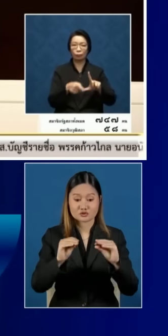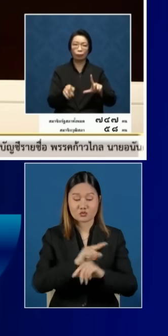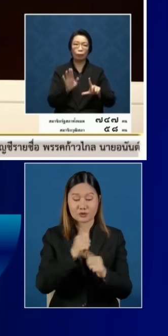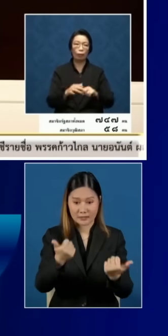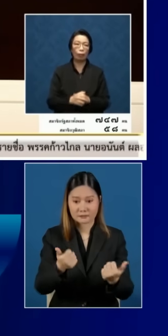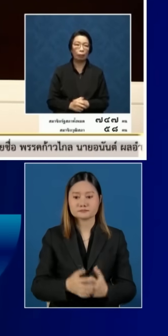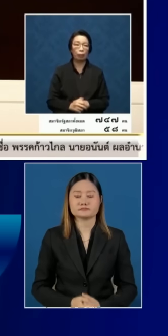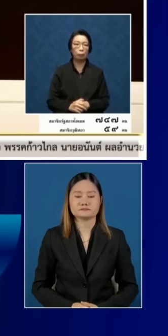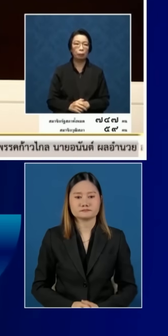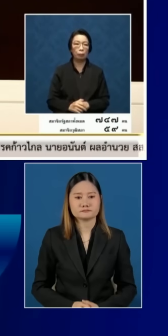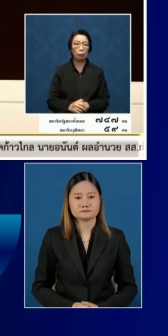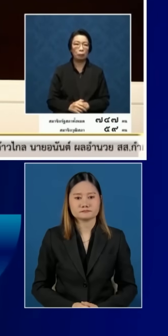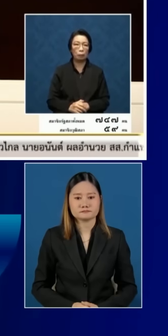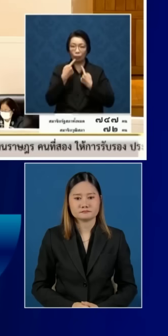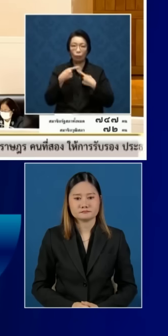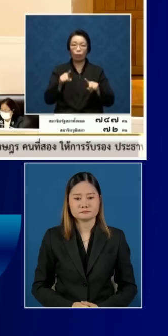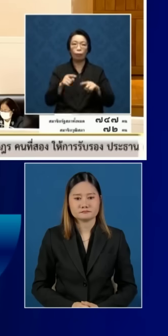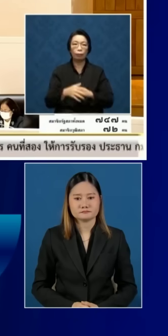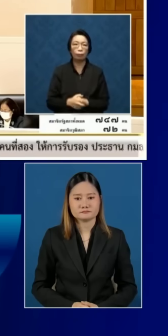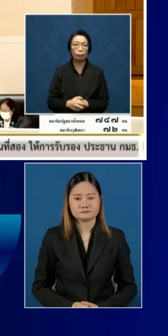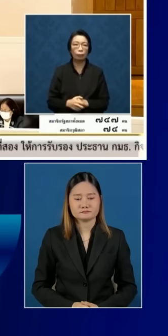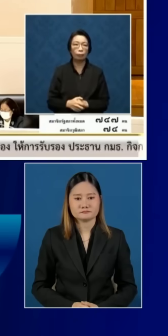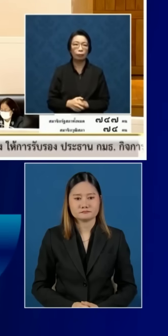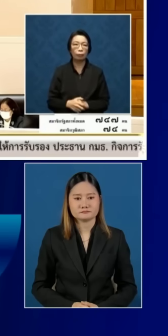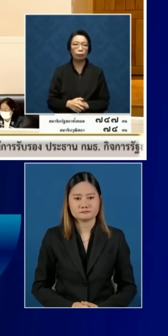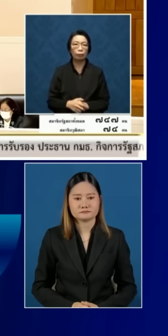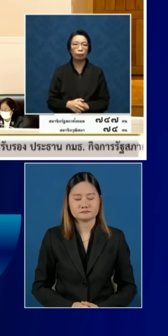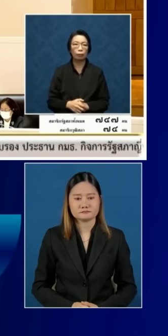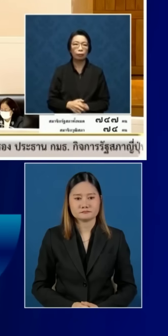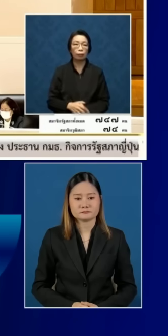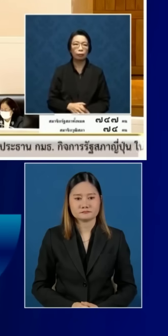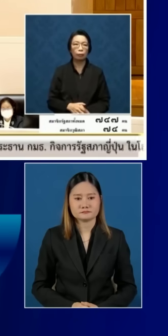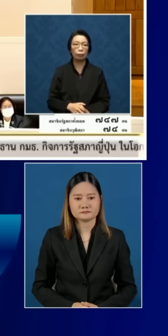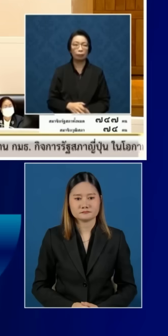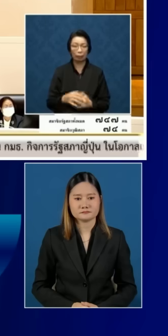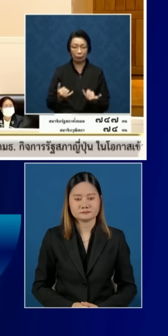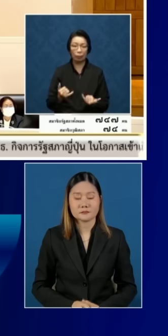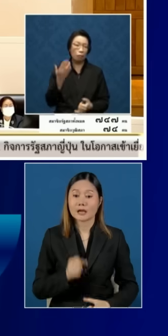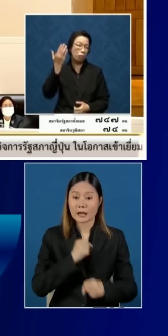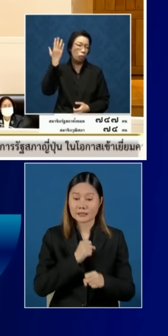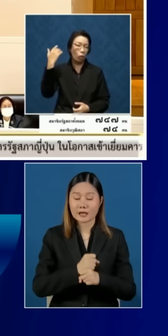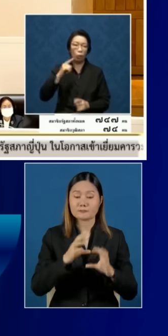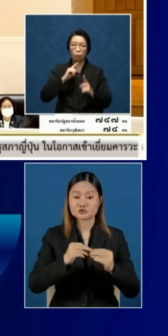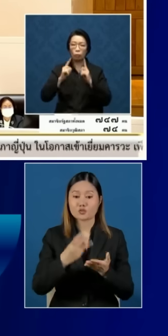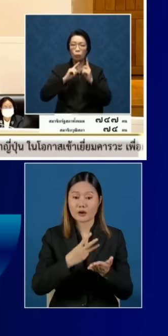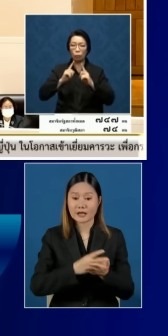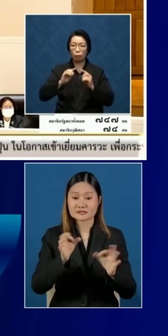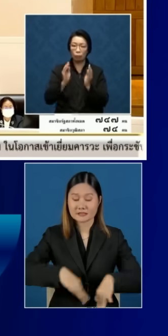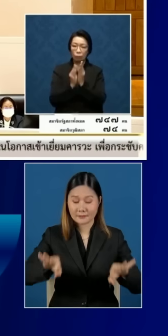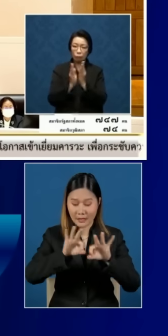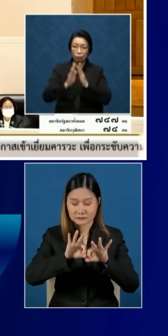นี่ยมันก็มันทำให้การดำเนินการประชุมในวาระสำคัญสองวาระ